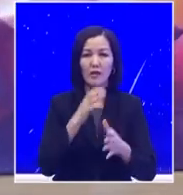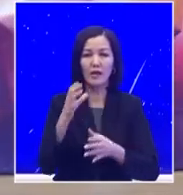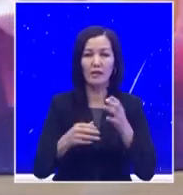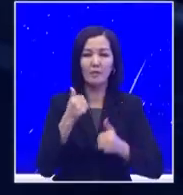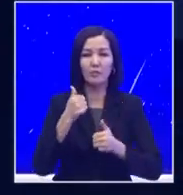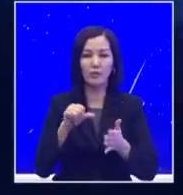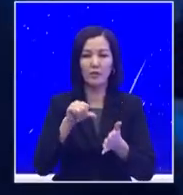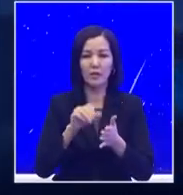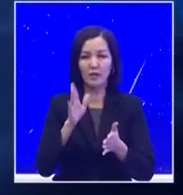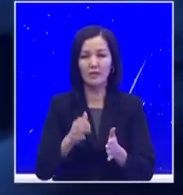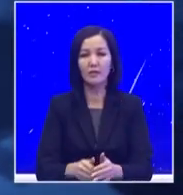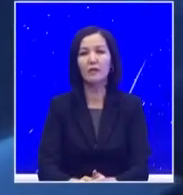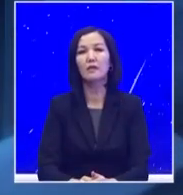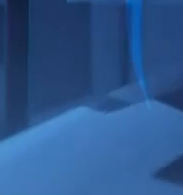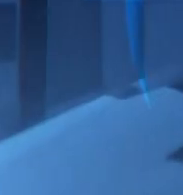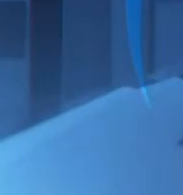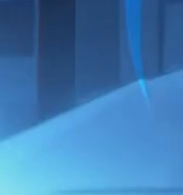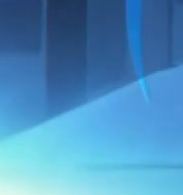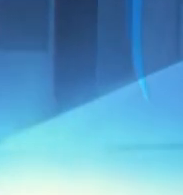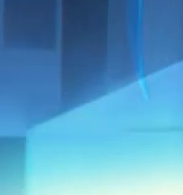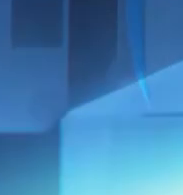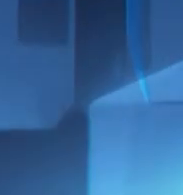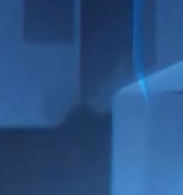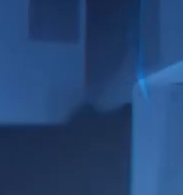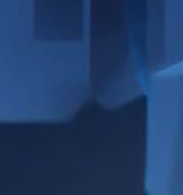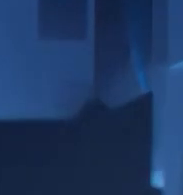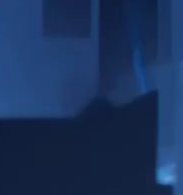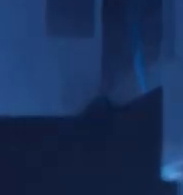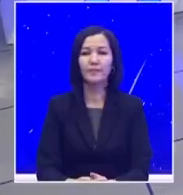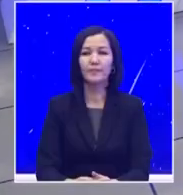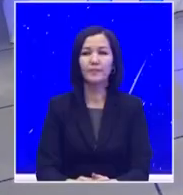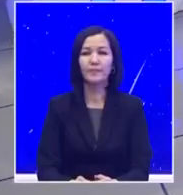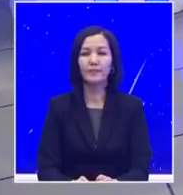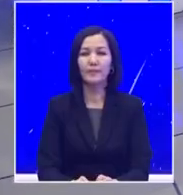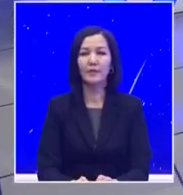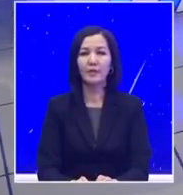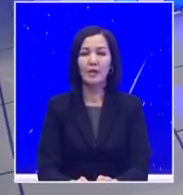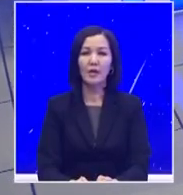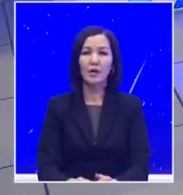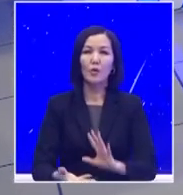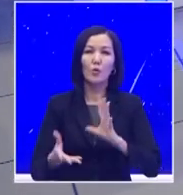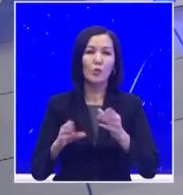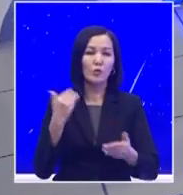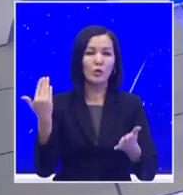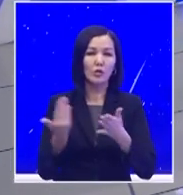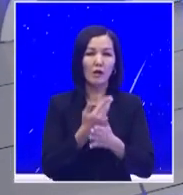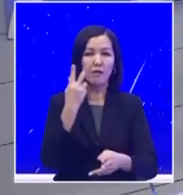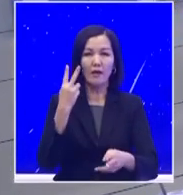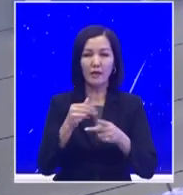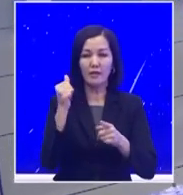чемпионатына қатысады. Жарқын Нұрланұлы, Надир Хамзин, Жетісу телеарнасы. Қадырменді